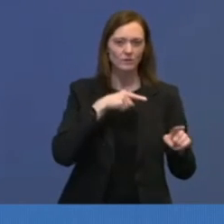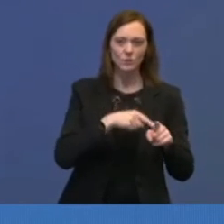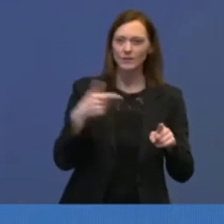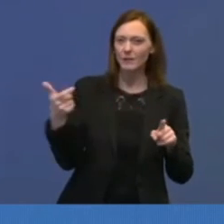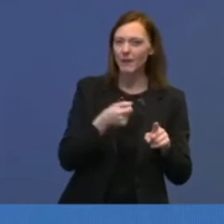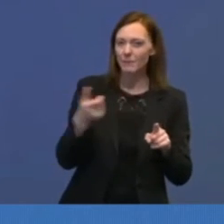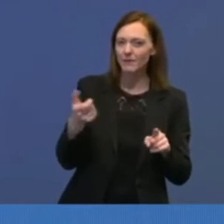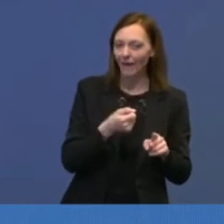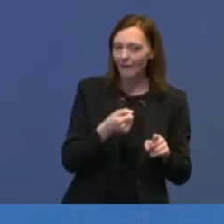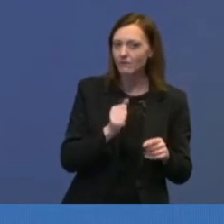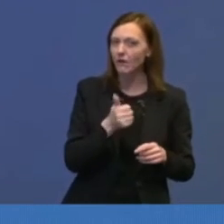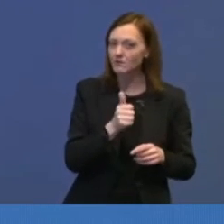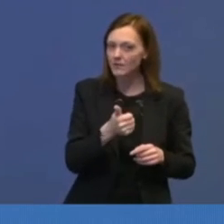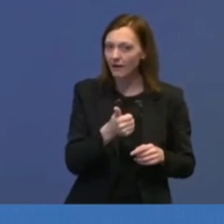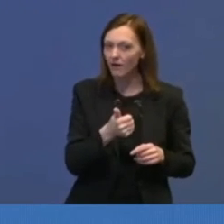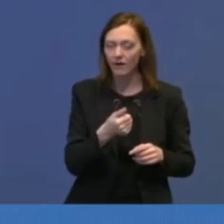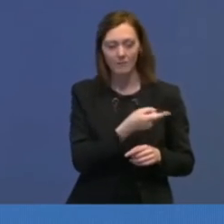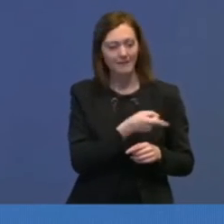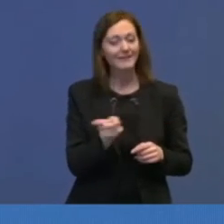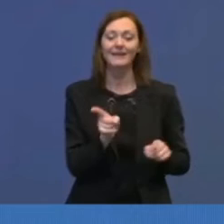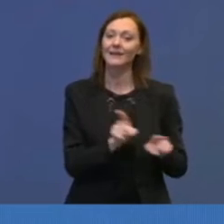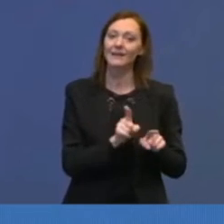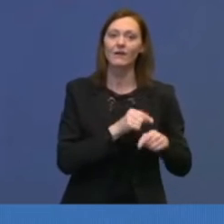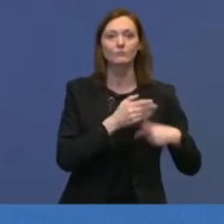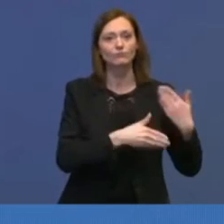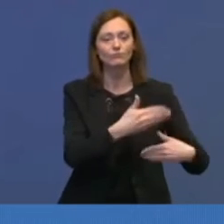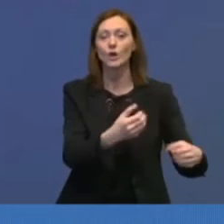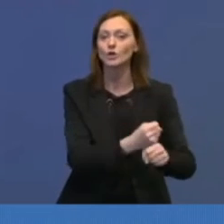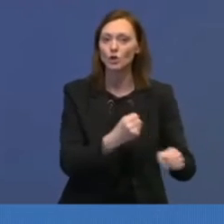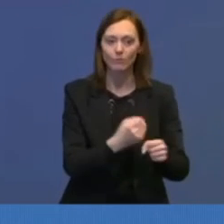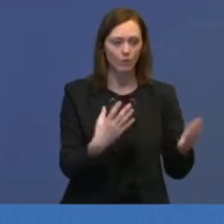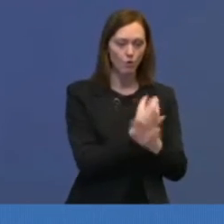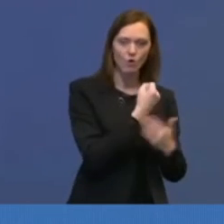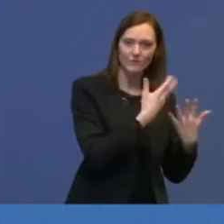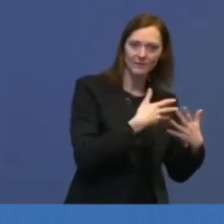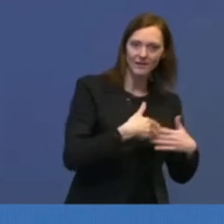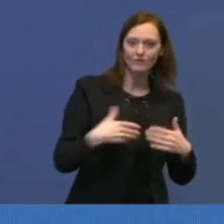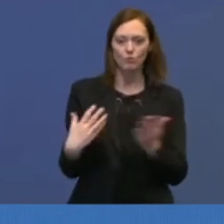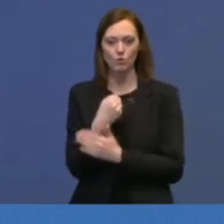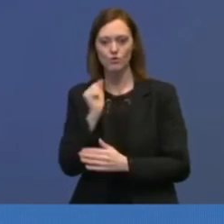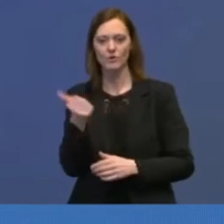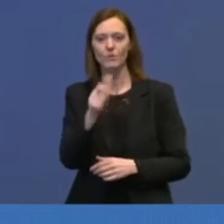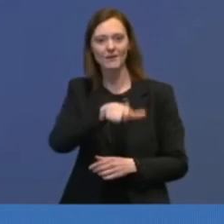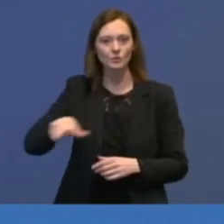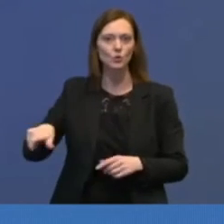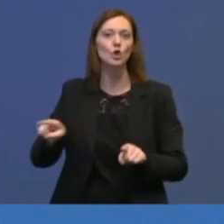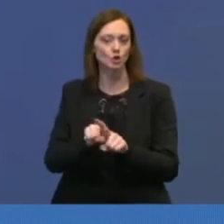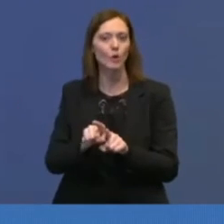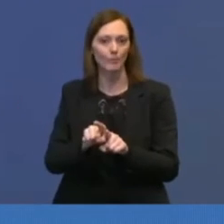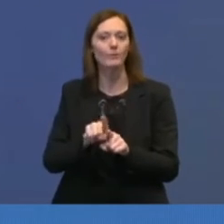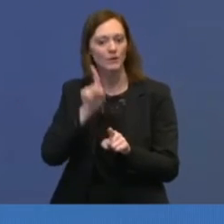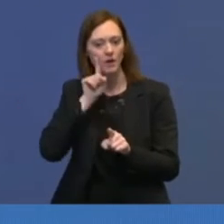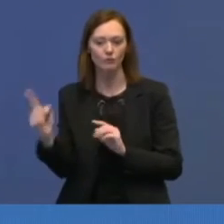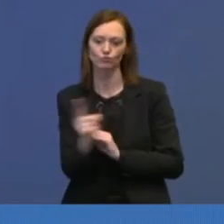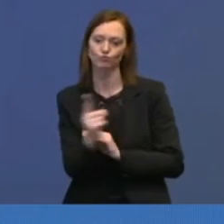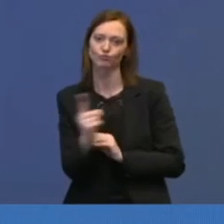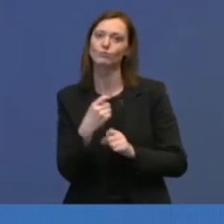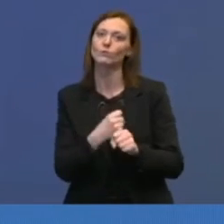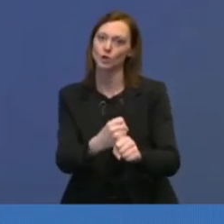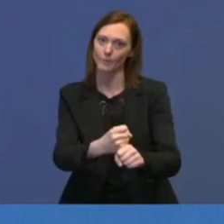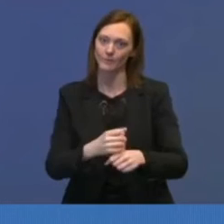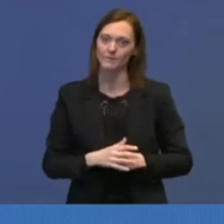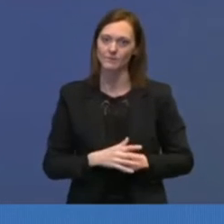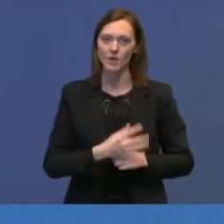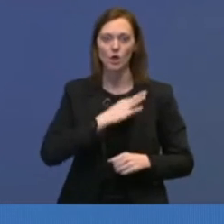laga falisin keriyay aya shagada chugay faidu aya uwa haayt shirkadaqa iyo qofka shagada si si wad tayba.